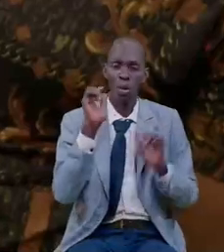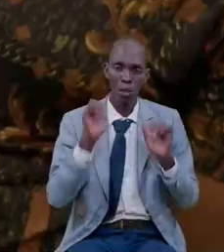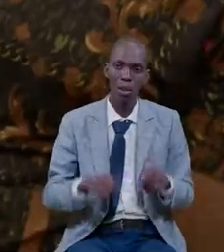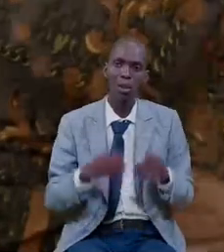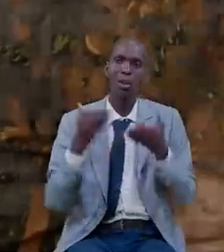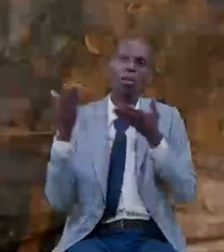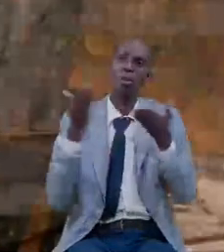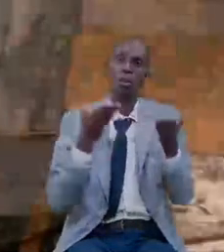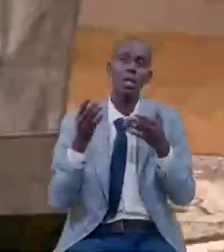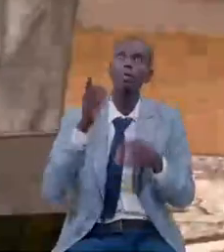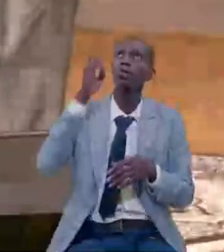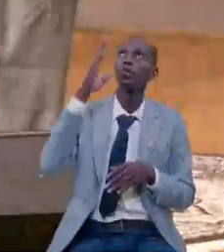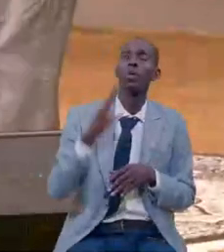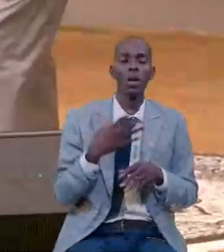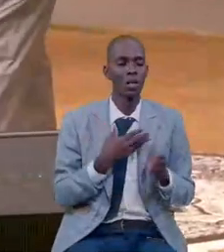Verset 14.